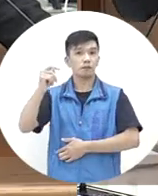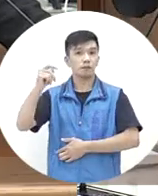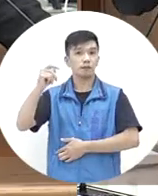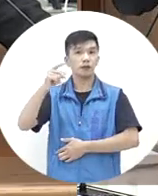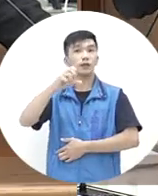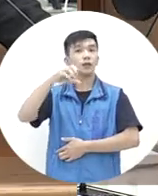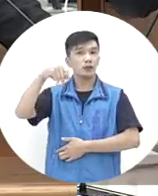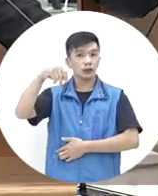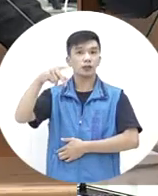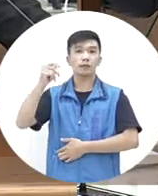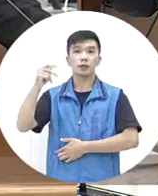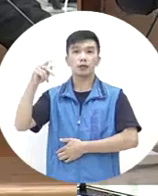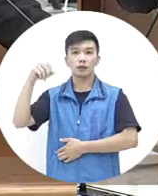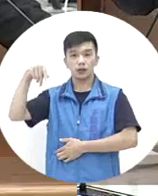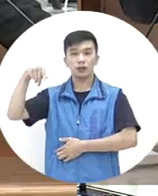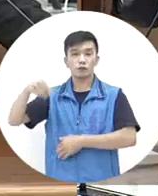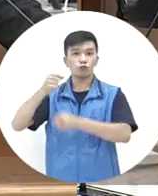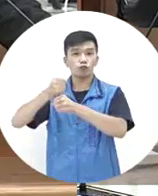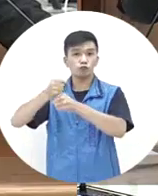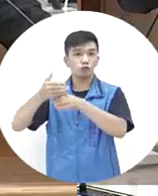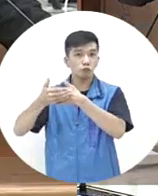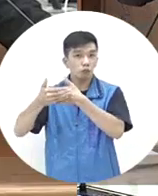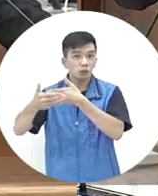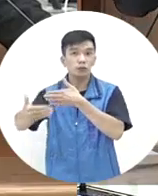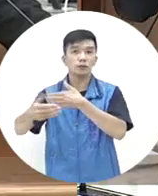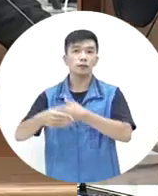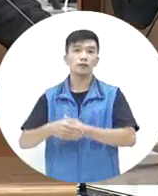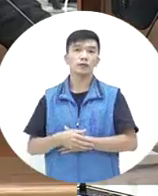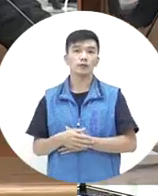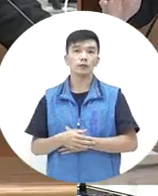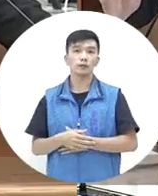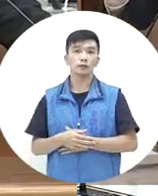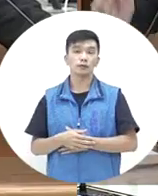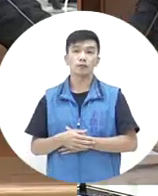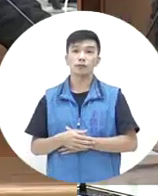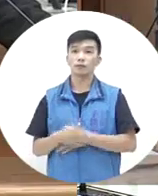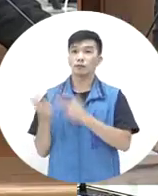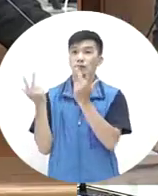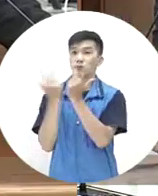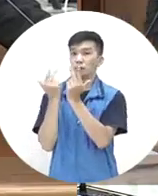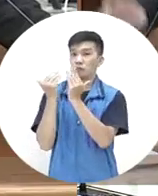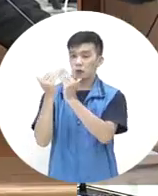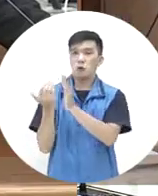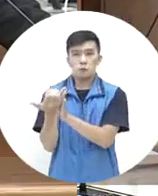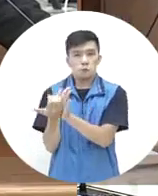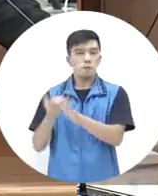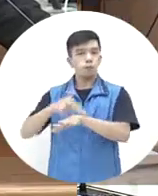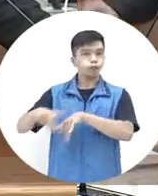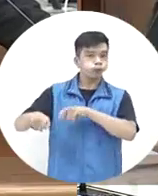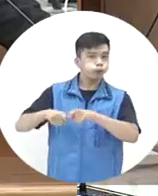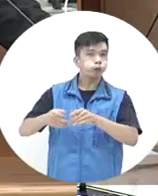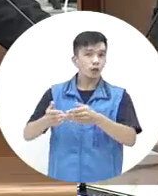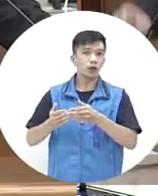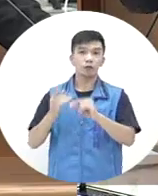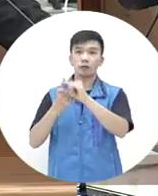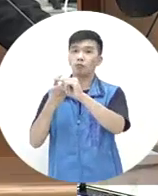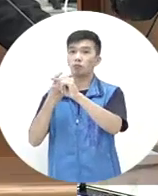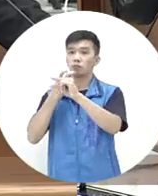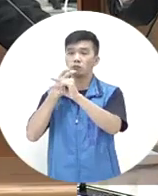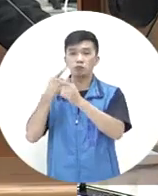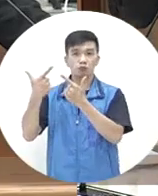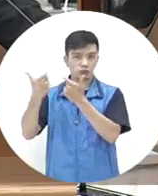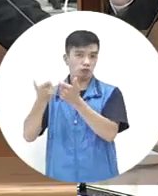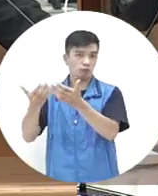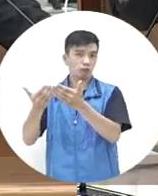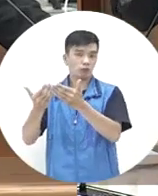CPTPP 的这个进程呢，谈判进程，我们新北市要超前部署，要配合中央的步调，成立一